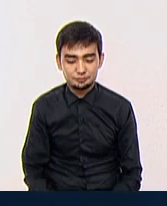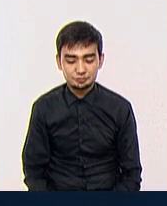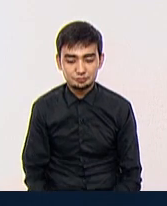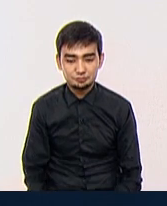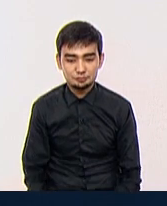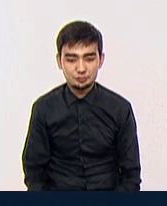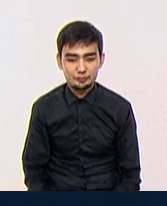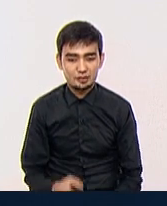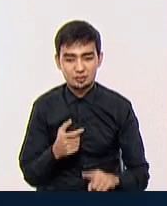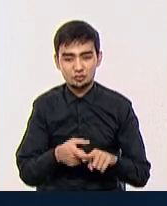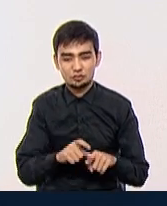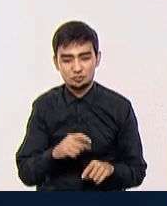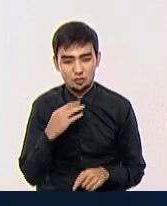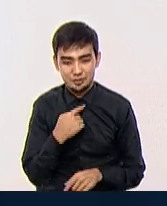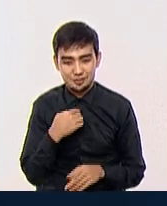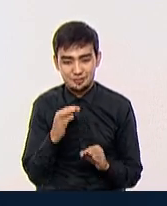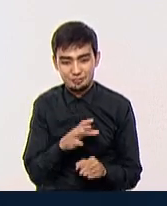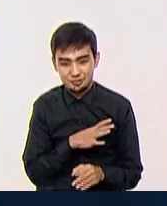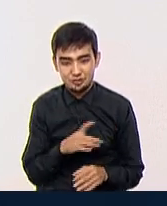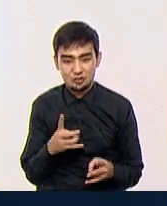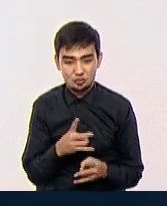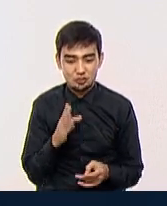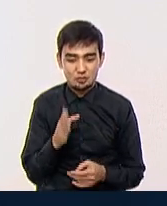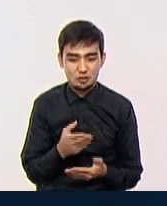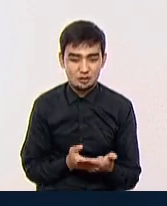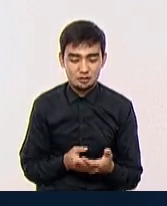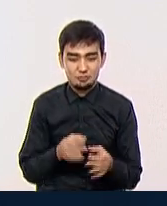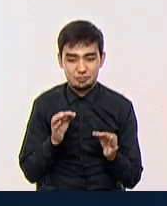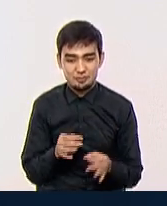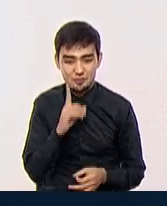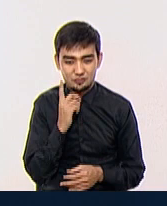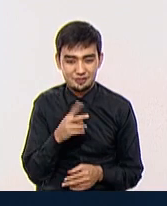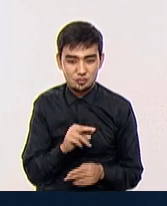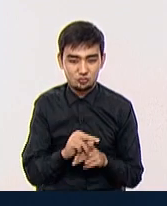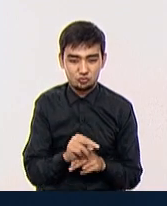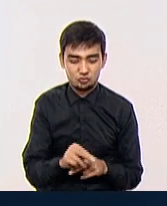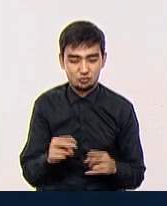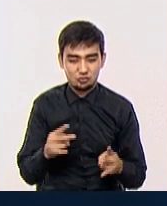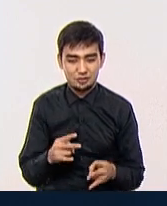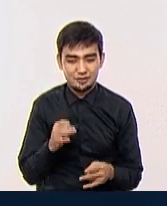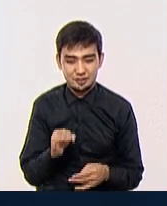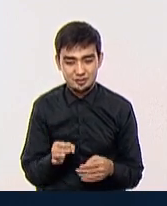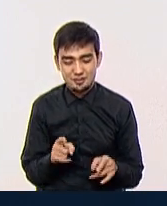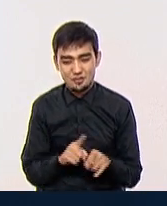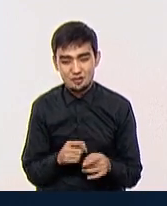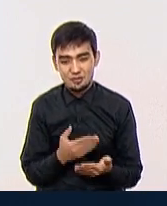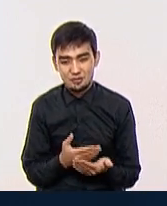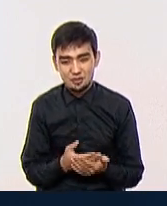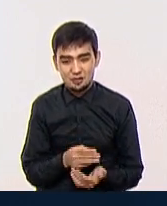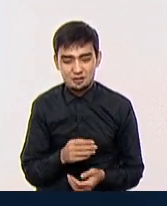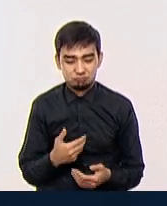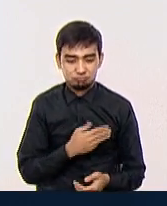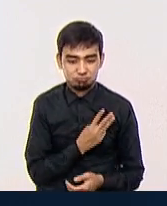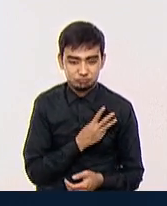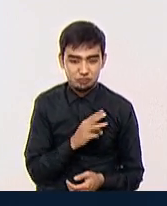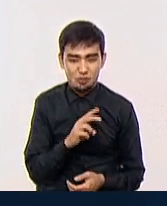сделать? Очень много, я уже говорил, в части того, что надо предоставлять альтернативу молодежи, да, в виде такого позитивного контента, та